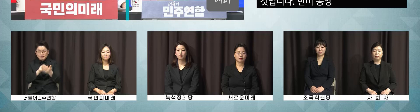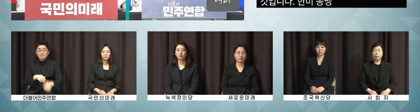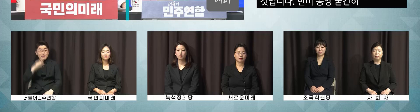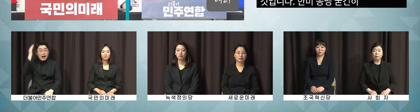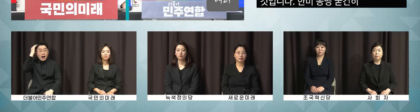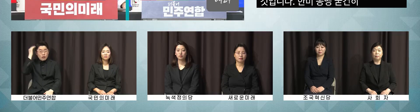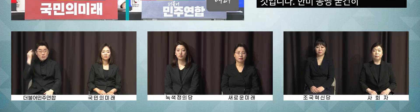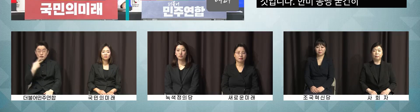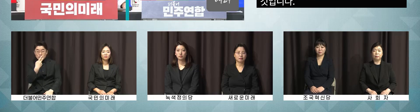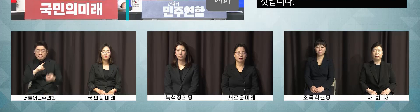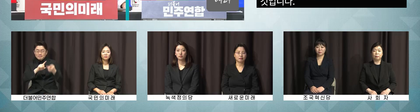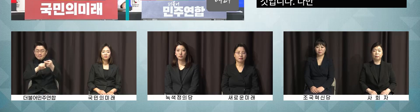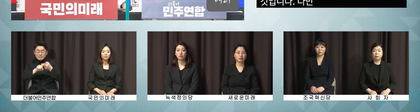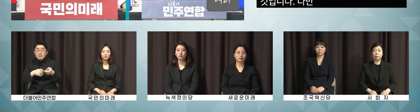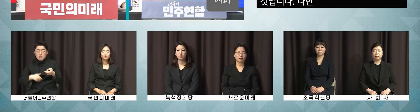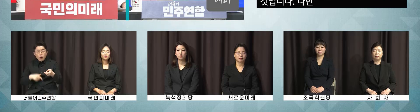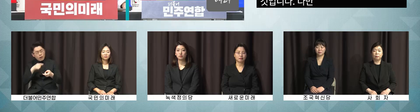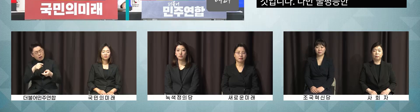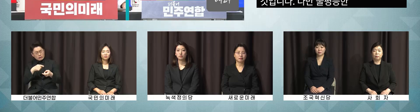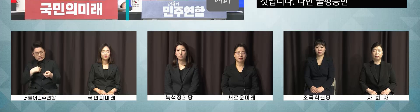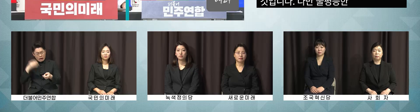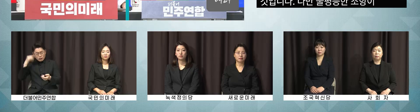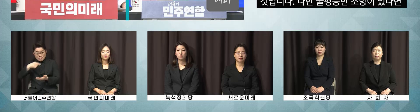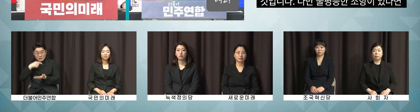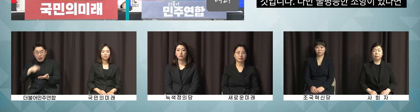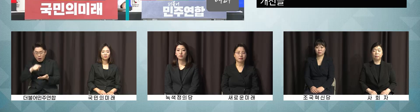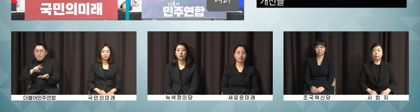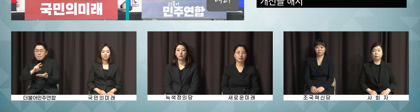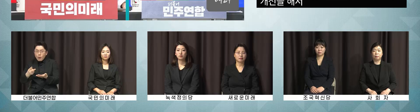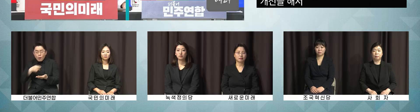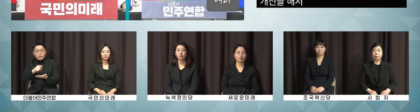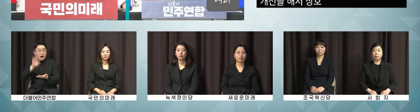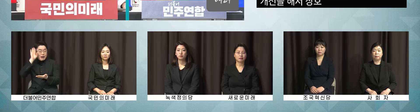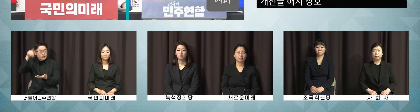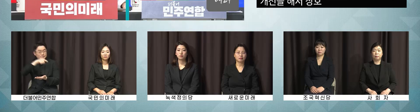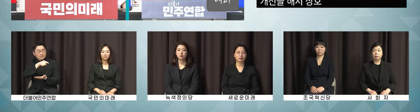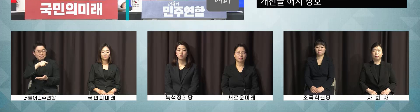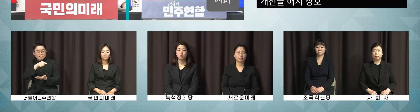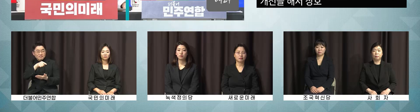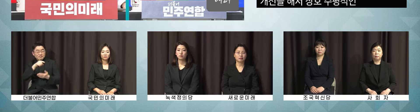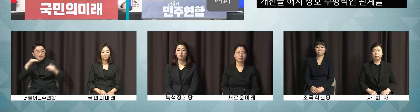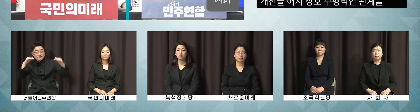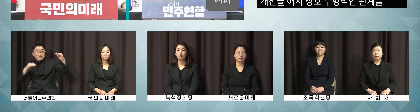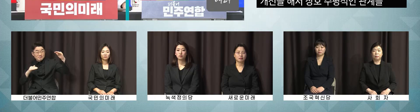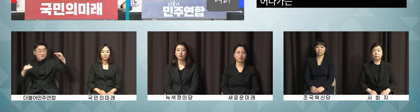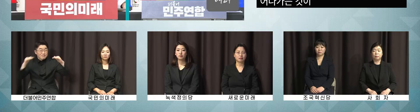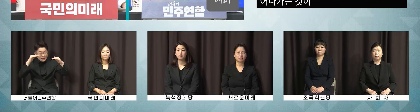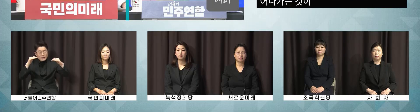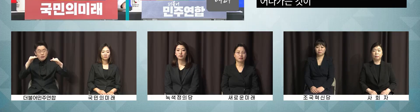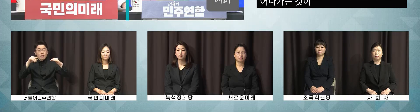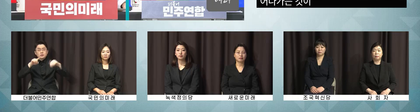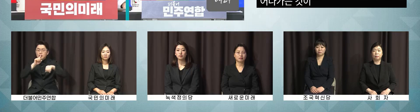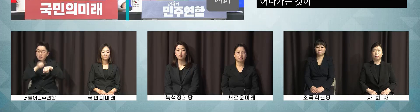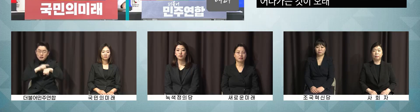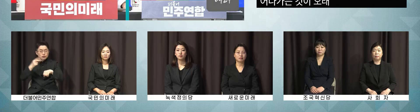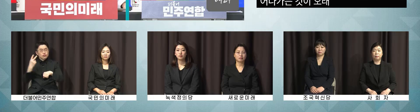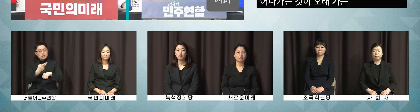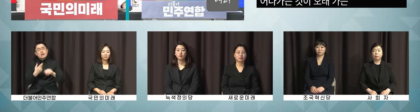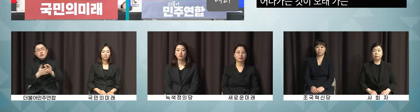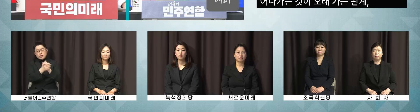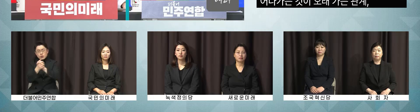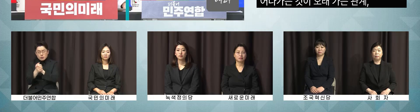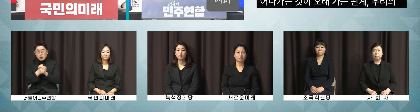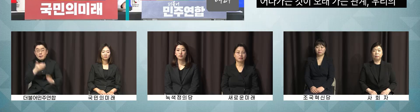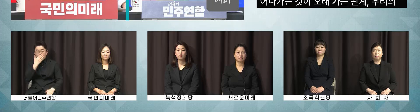다만 불평등한 조항이 있다면 개선을 해서 상호 수평적인 관계를 만들어 나가는 것이 오래가는 관계, 국민의 신뢰를